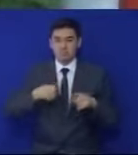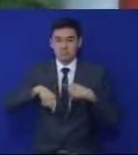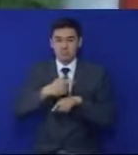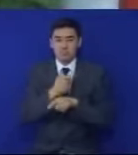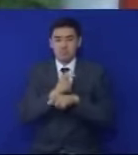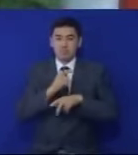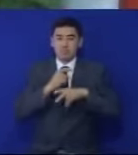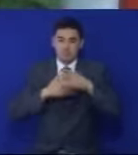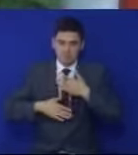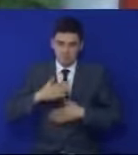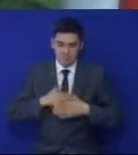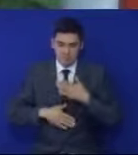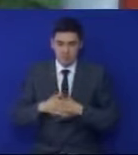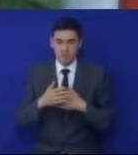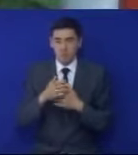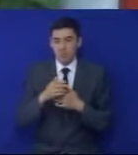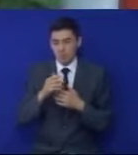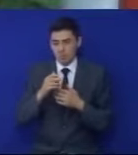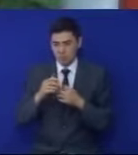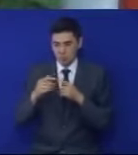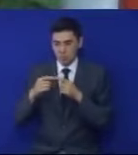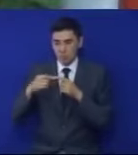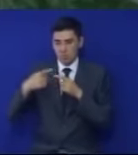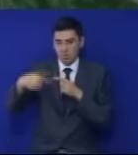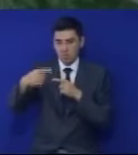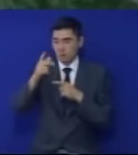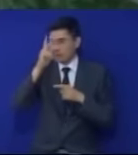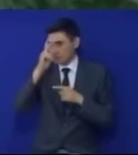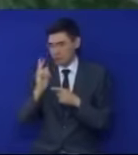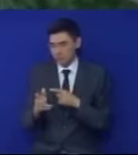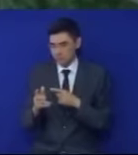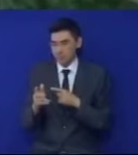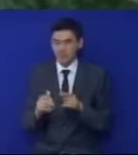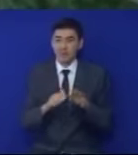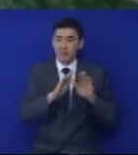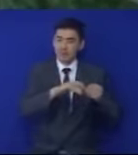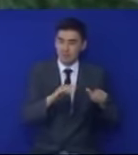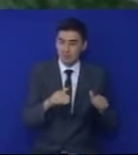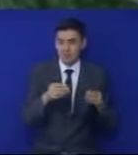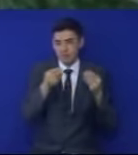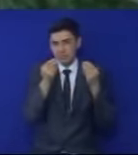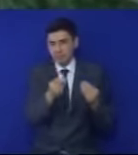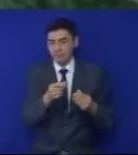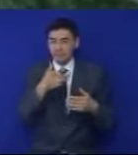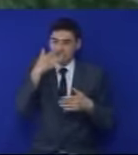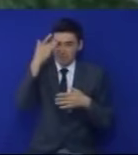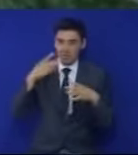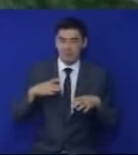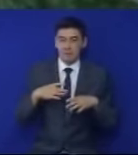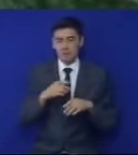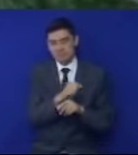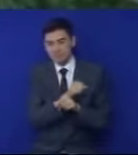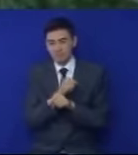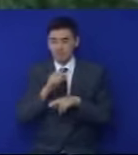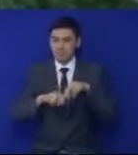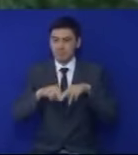Бұл шараға үш жыл қатарынан балаларымызды әкеліп жатырмыз. Балалардың көңілін көтеріп, жазғы уақытта жақсы көңіл күй сыйлап жатыр.